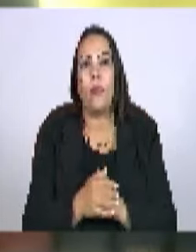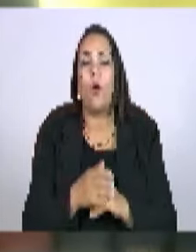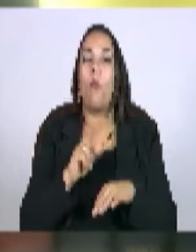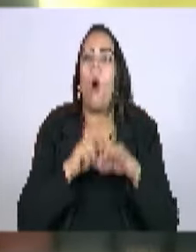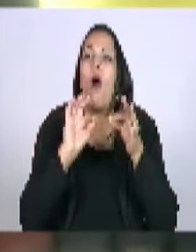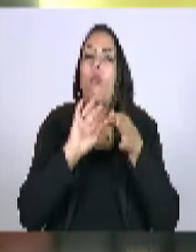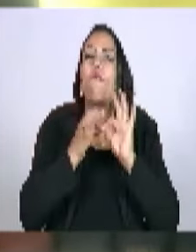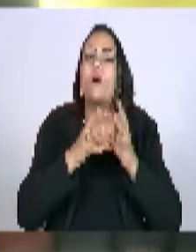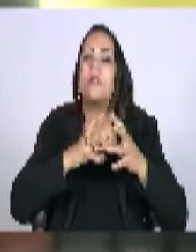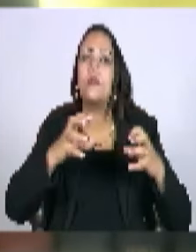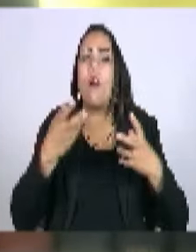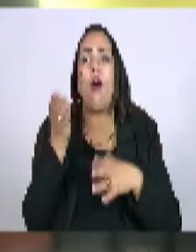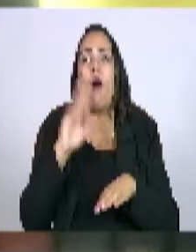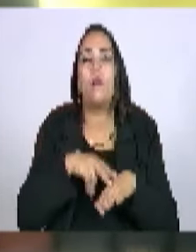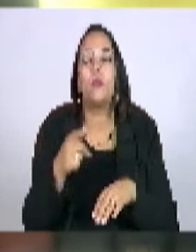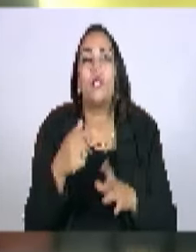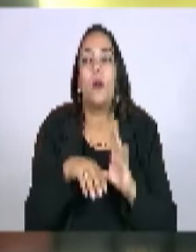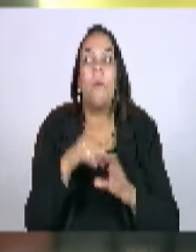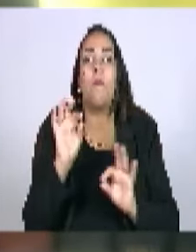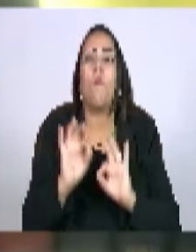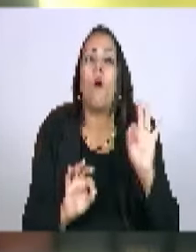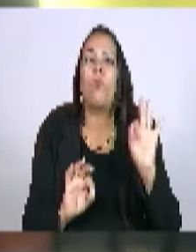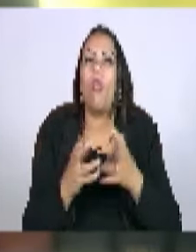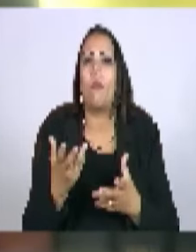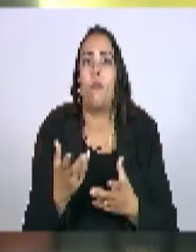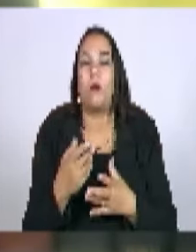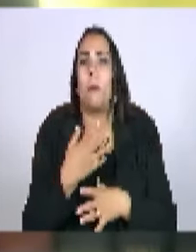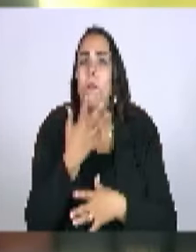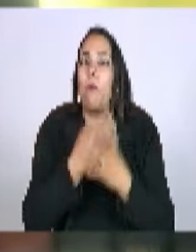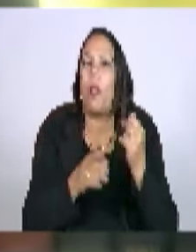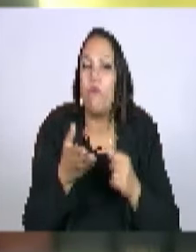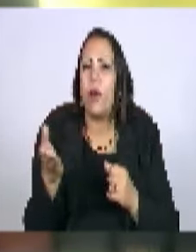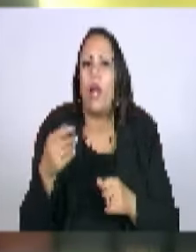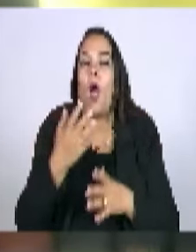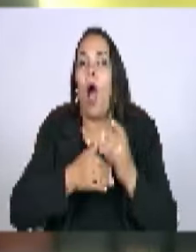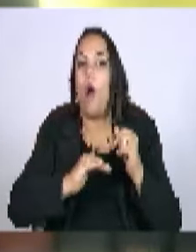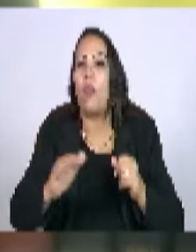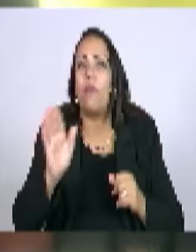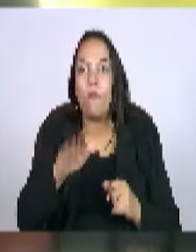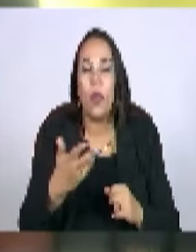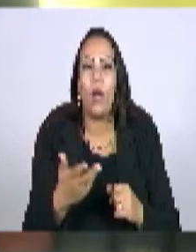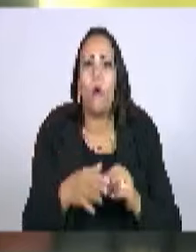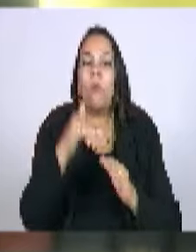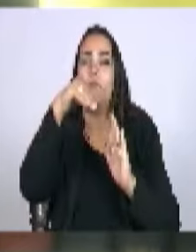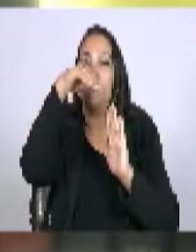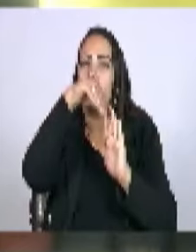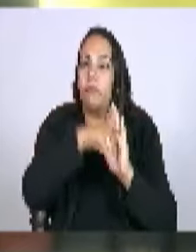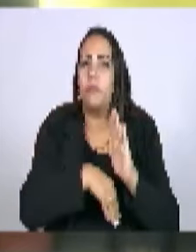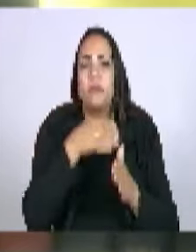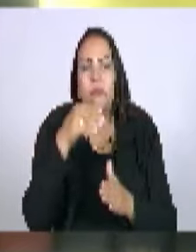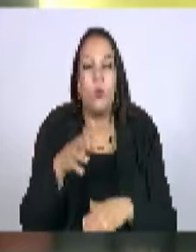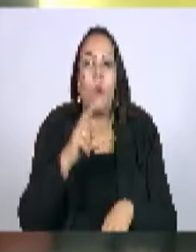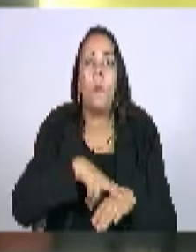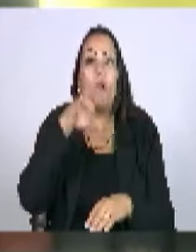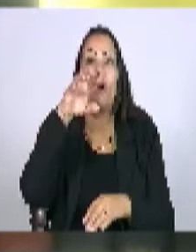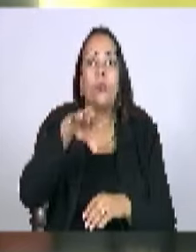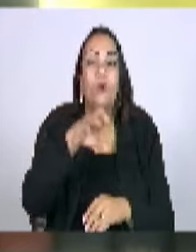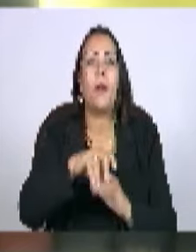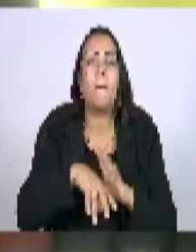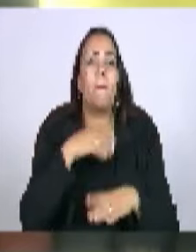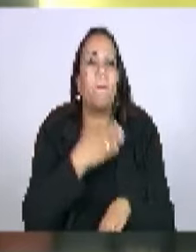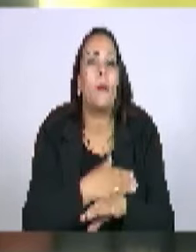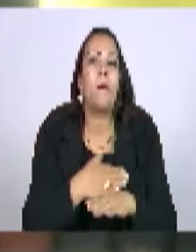تفاصيل اكتر عن معدلات الخصوبه ومعدلات المواليد انخفاض هذه المعدلات والدول اللي بتعاني من